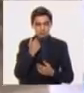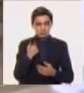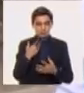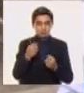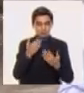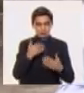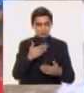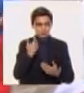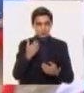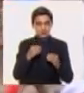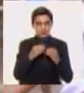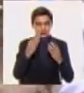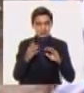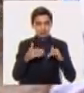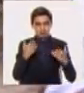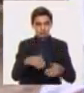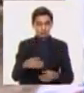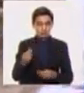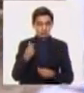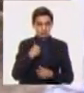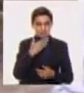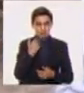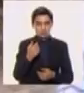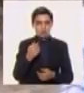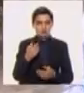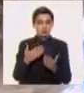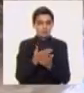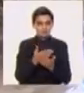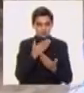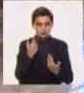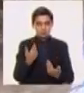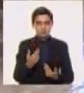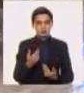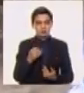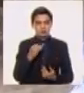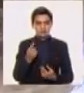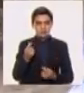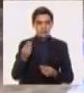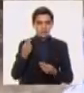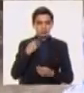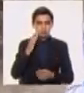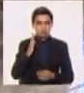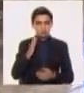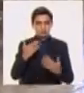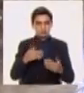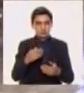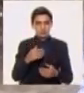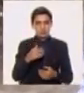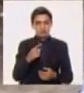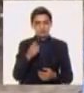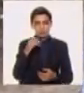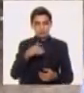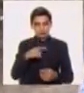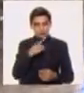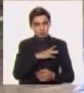күн болды ғой. Өткіздік де кімдерді әлі еш хабар жоқ. Ақша береміз 100 мың дейді әр